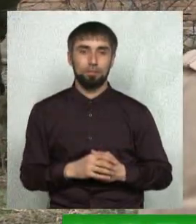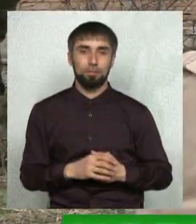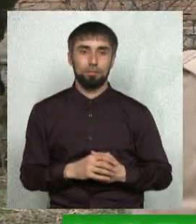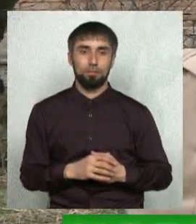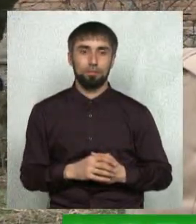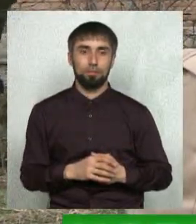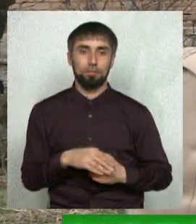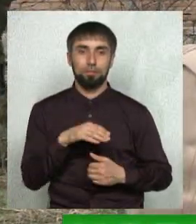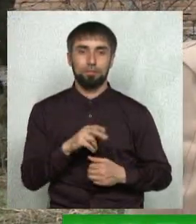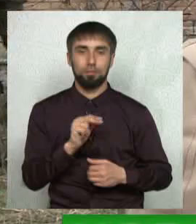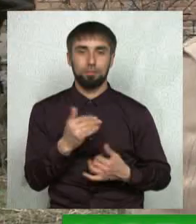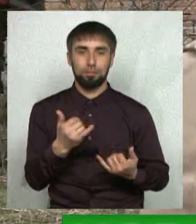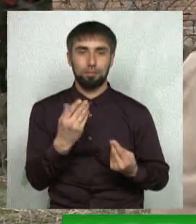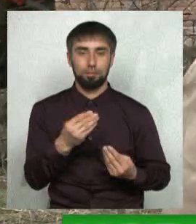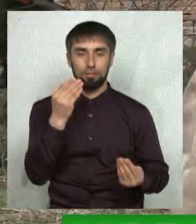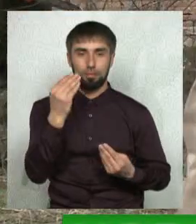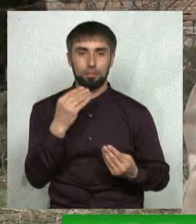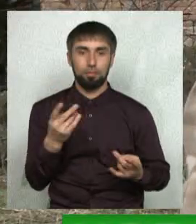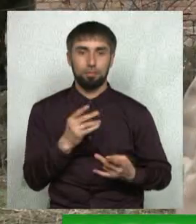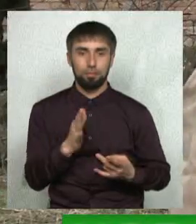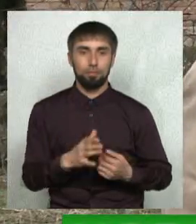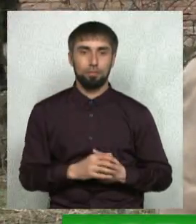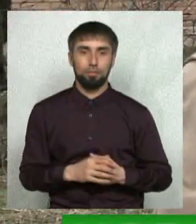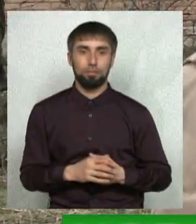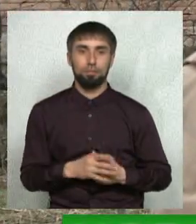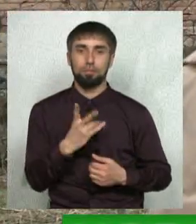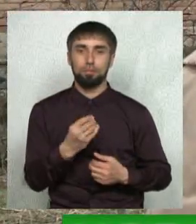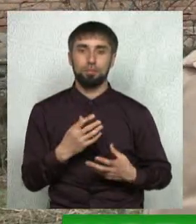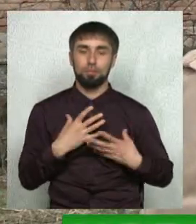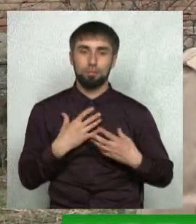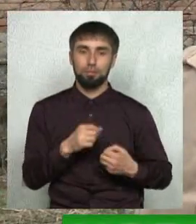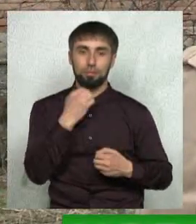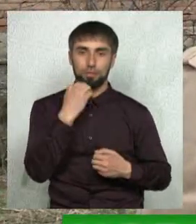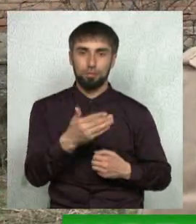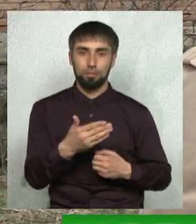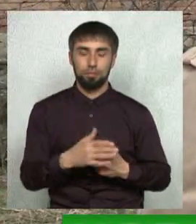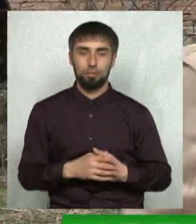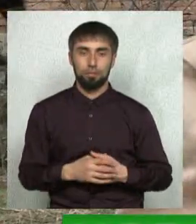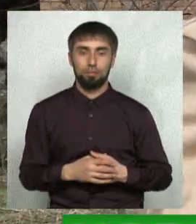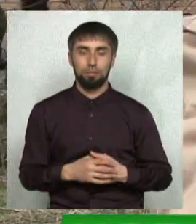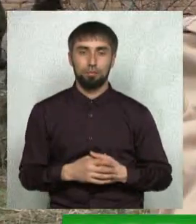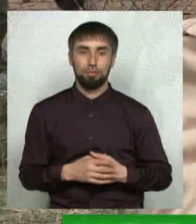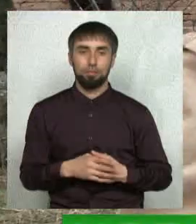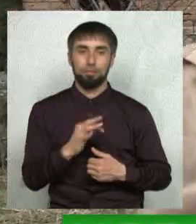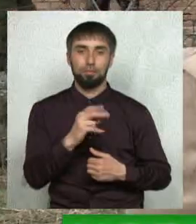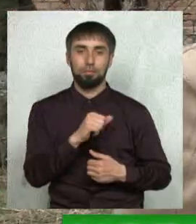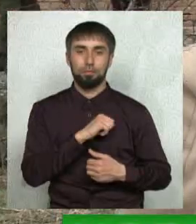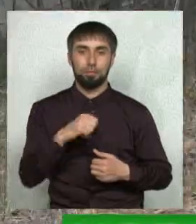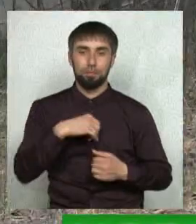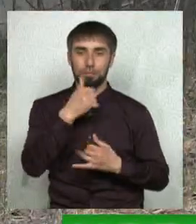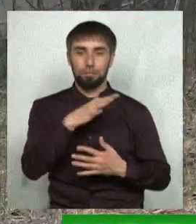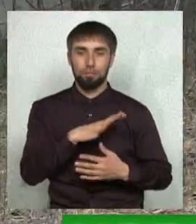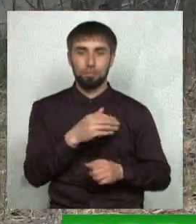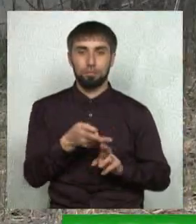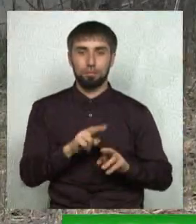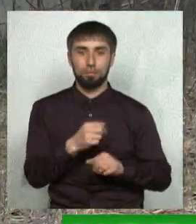Так как сегодня, например, мы пришли к нездоровой, больной бабушке. Она сама не смогла бы это сделать.